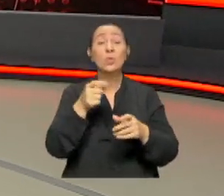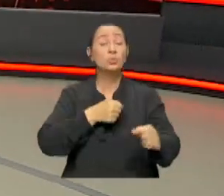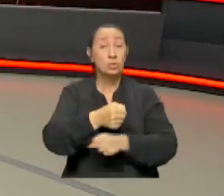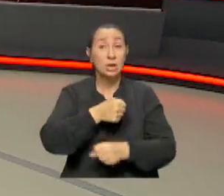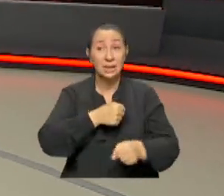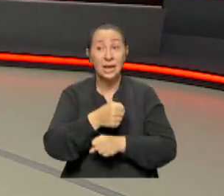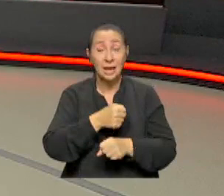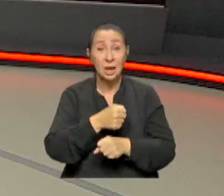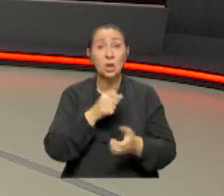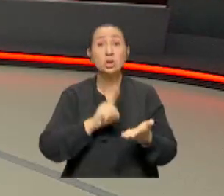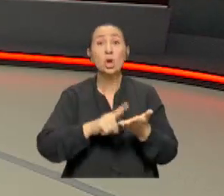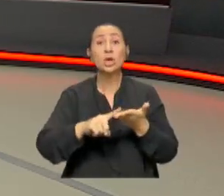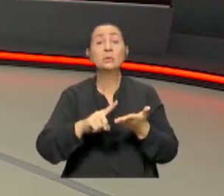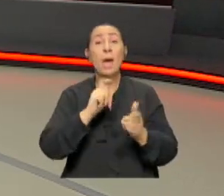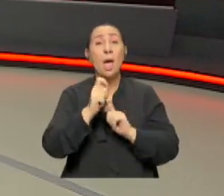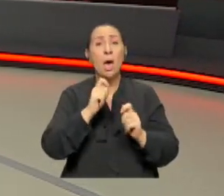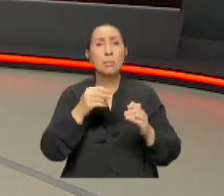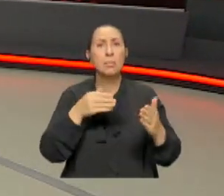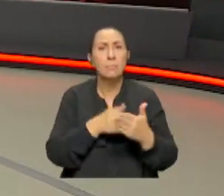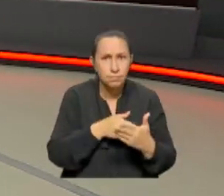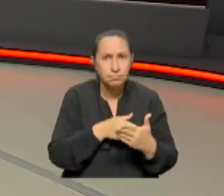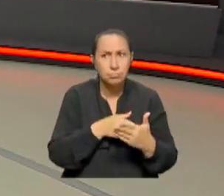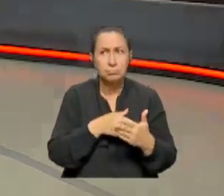mücadele sözleşmeye takıldı.